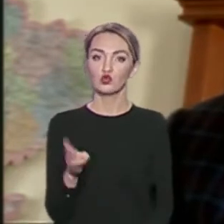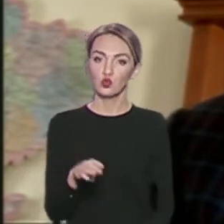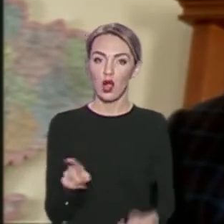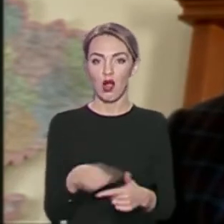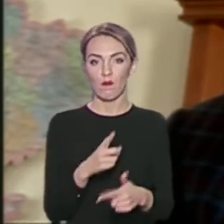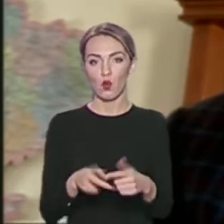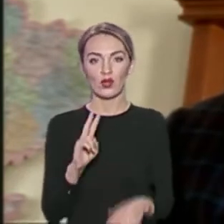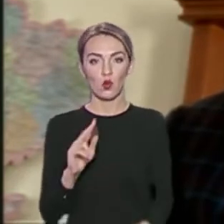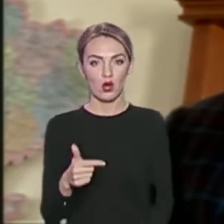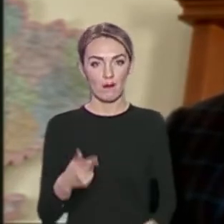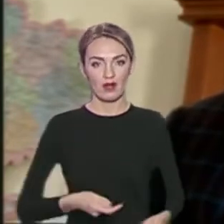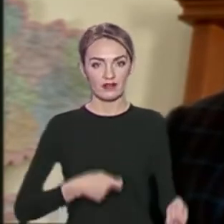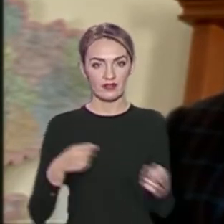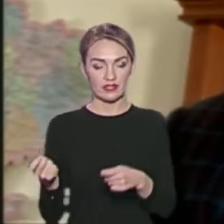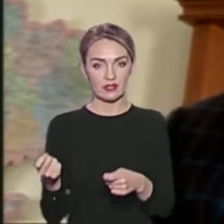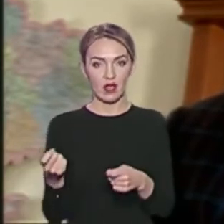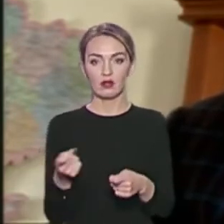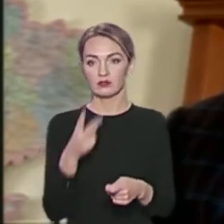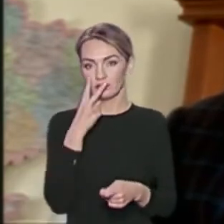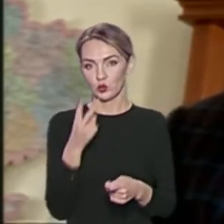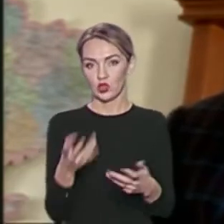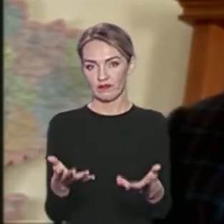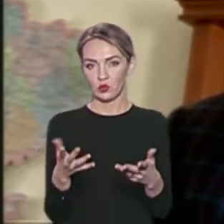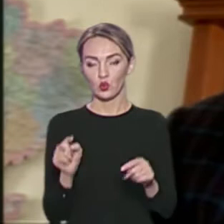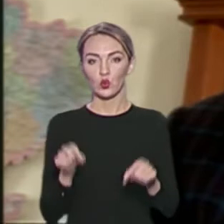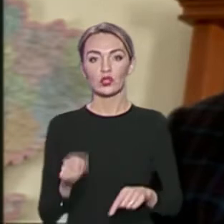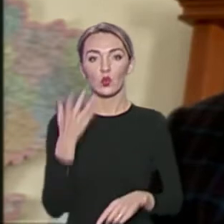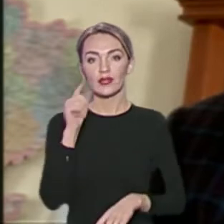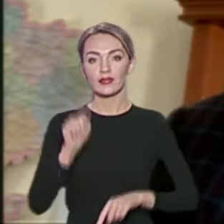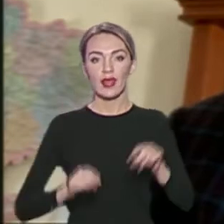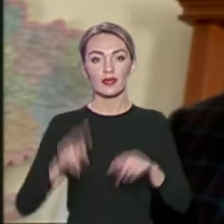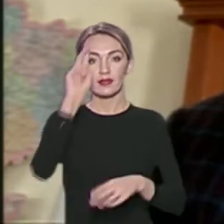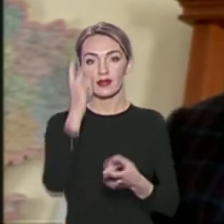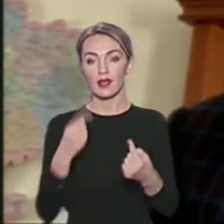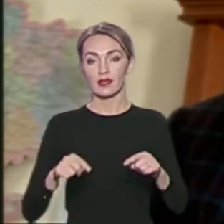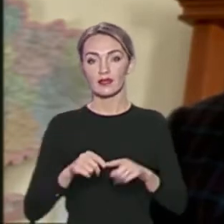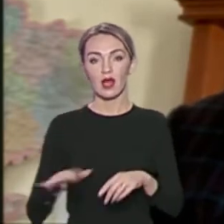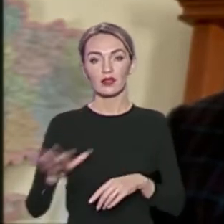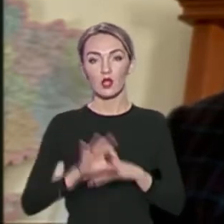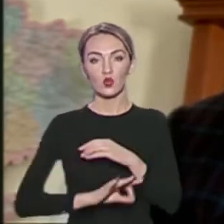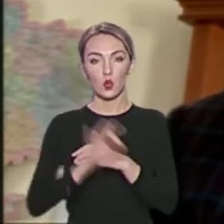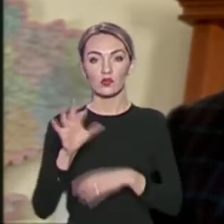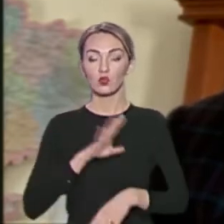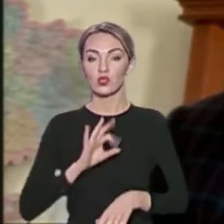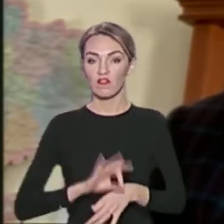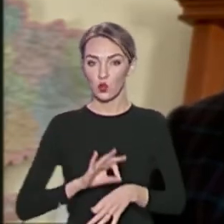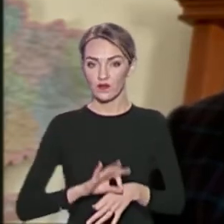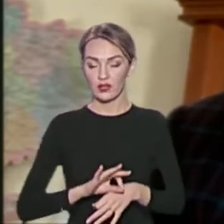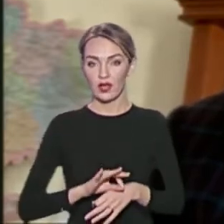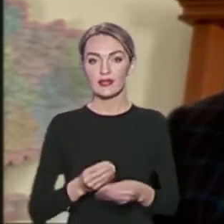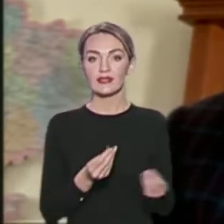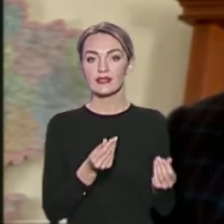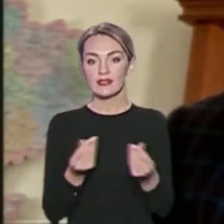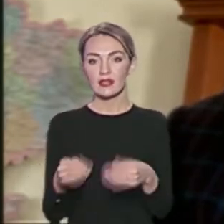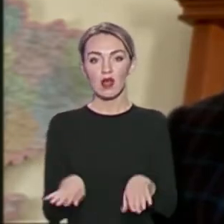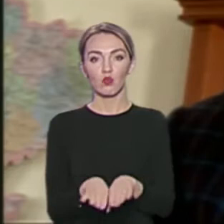кілограмах вивезені. І очевидно, що тоді, коли в деяких країнах на сході вже було захворювання, то ціни на